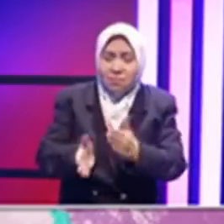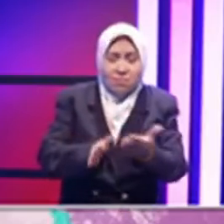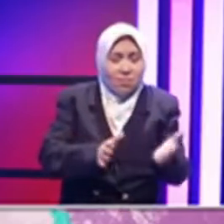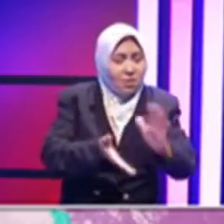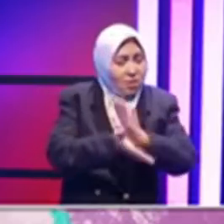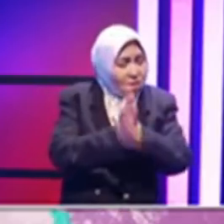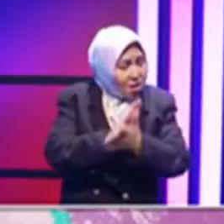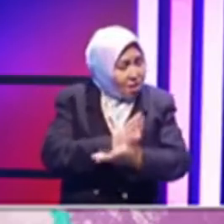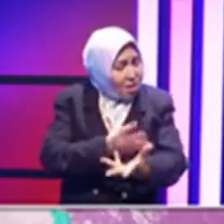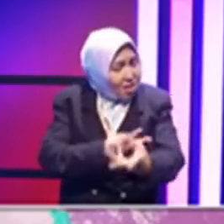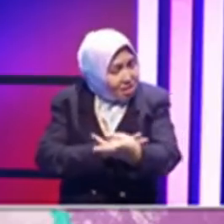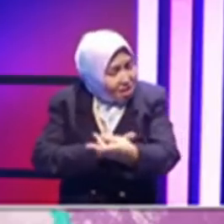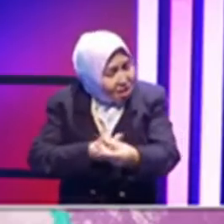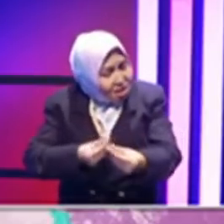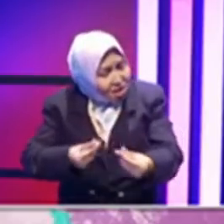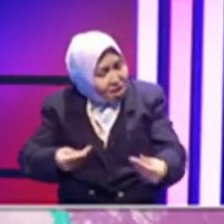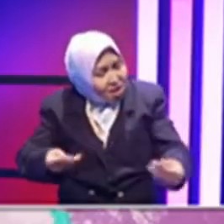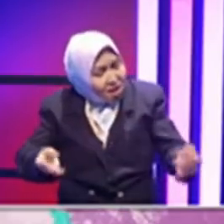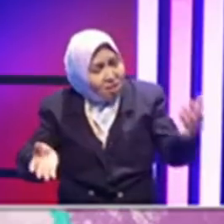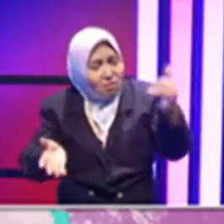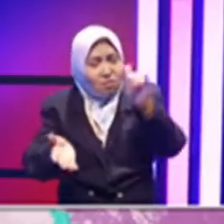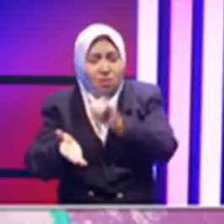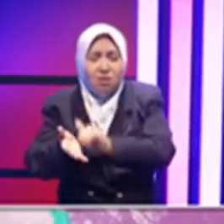وكنا ترابا